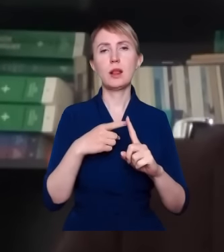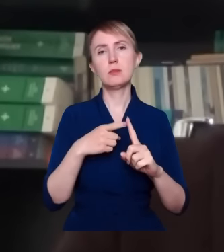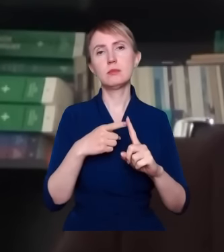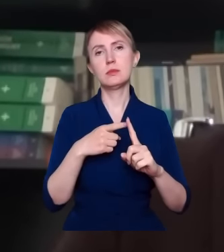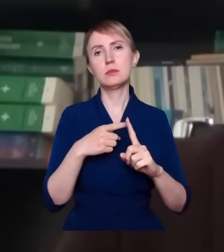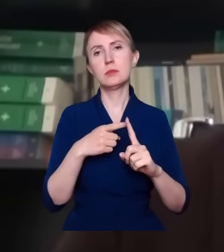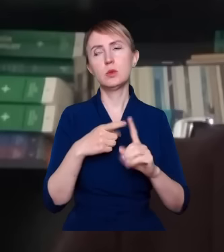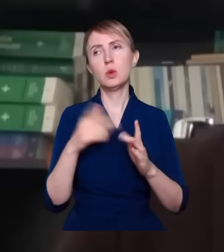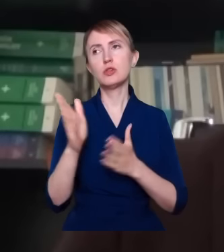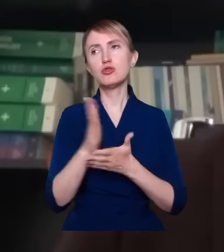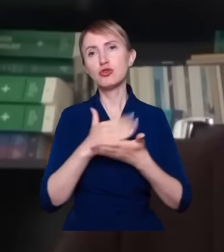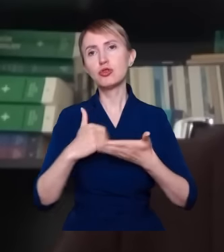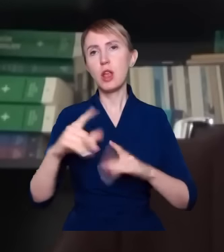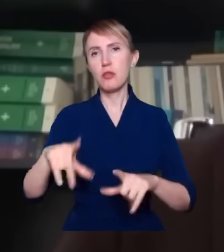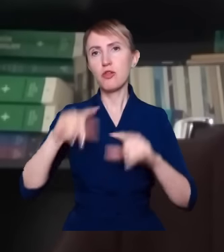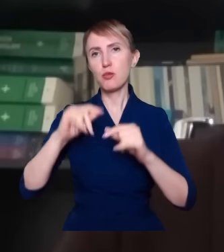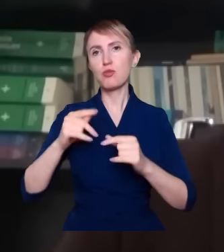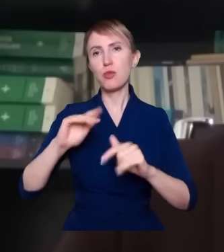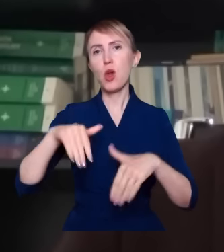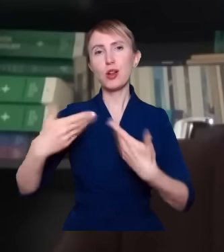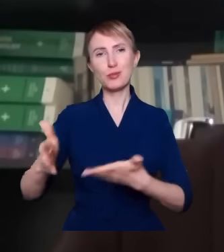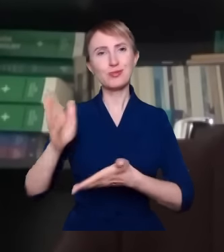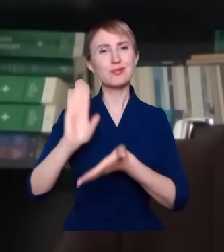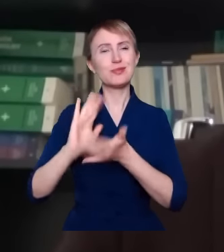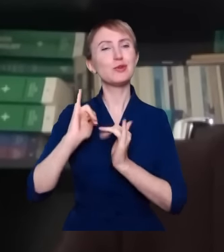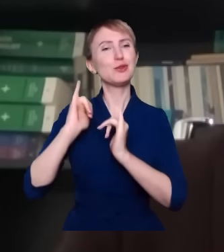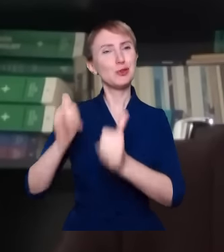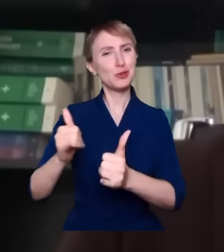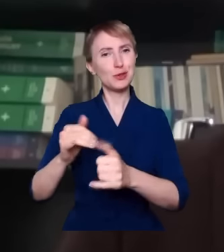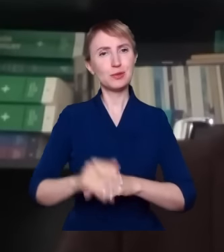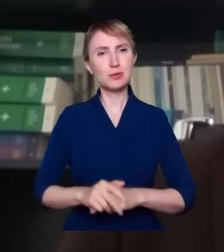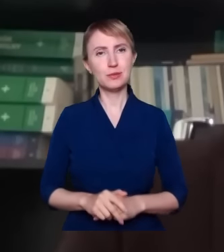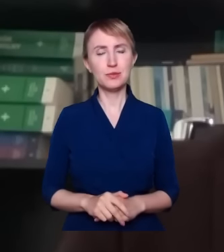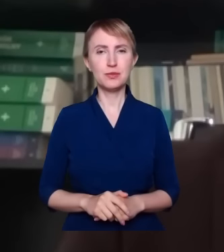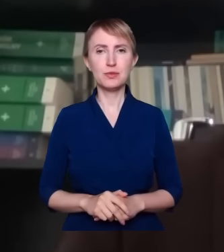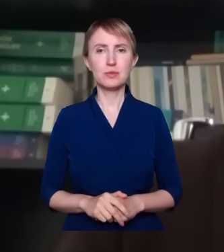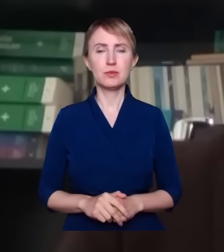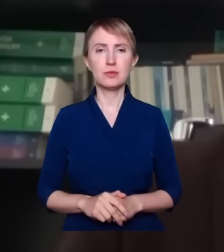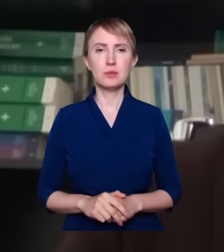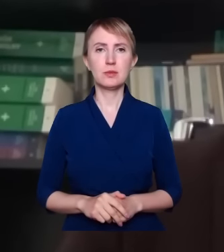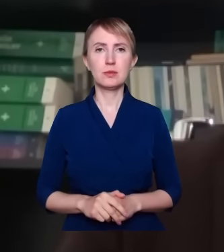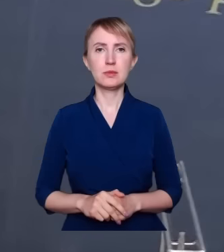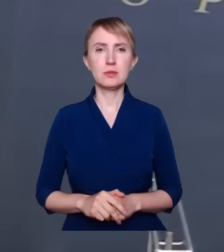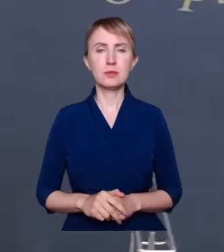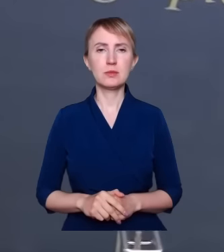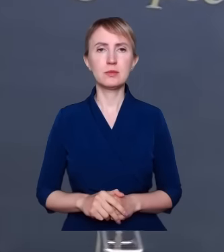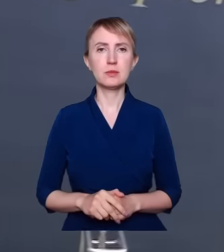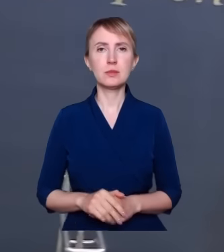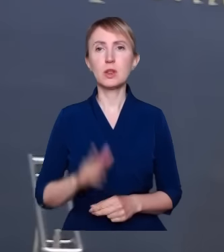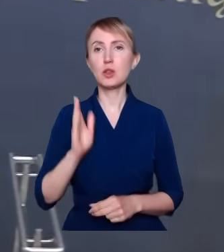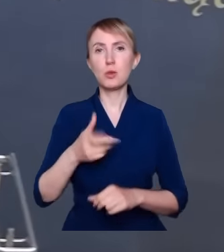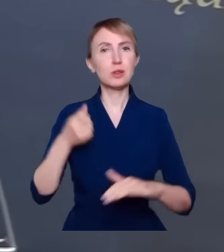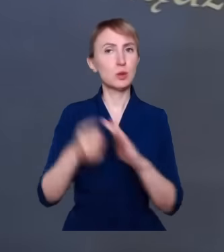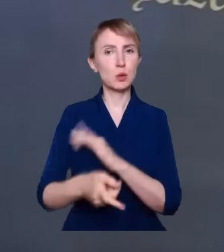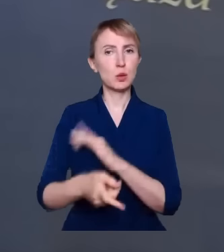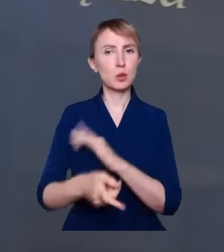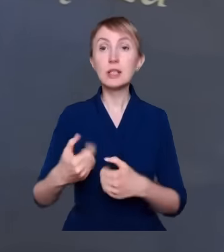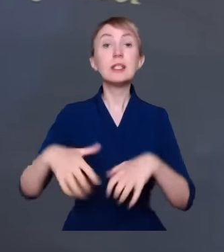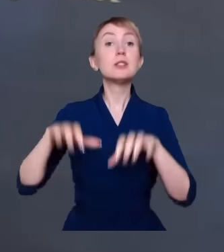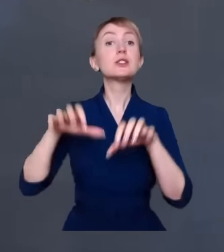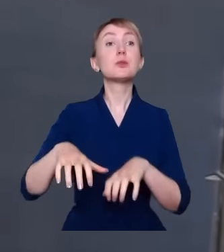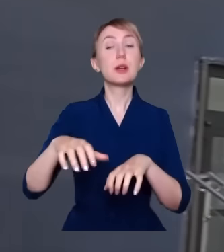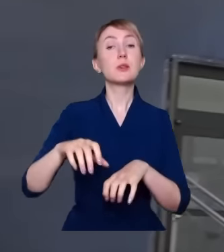elektoratów obecnej rządzącej koalicji, będzie miało daleko posunięte skutki. Czy prezesa Banku